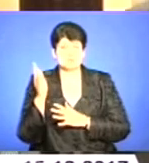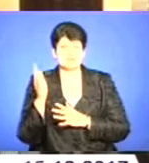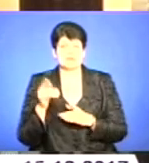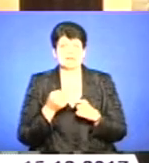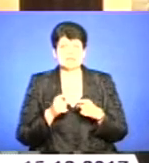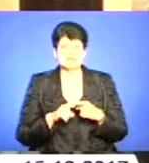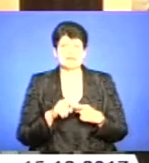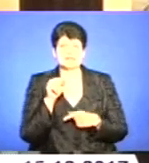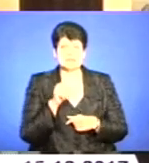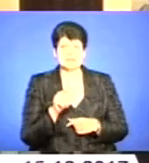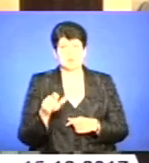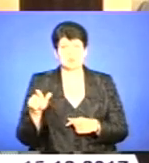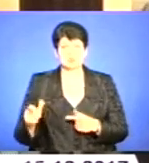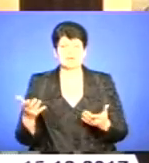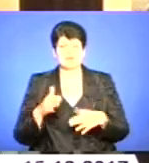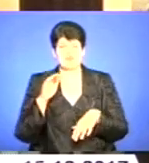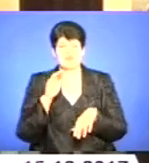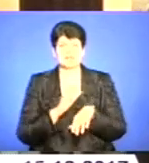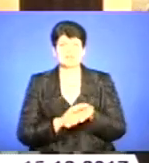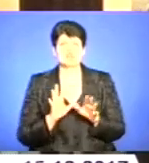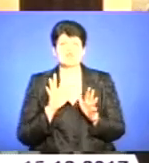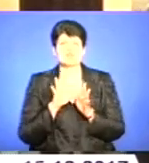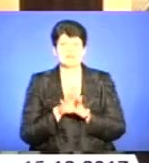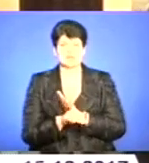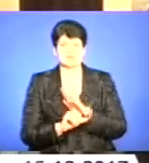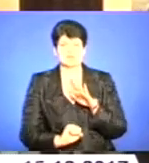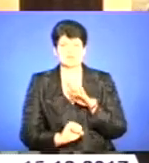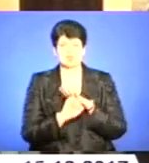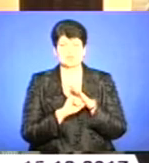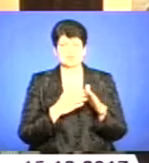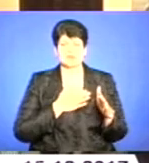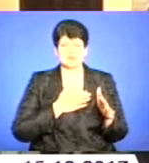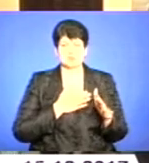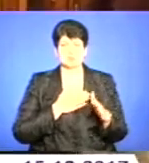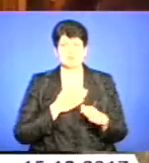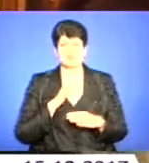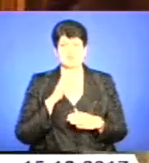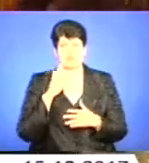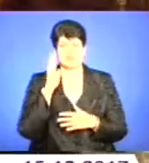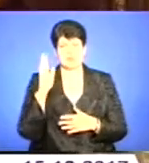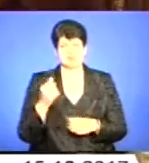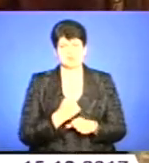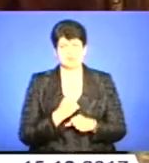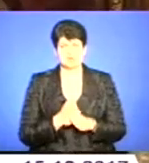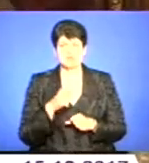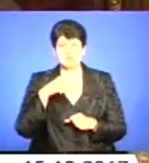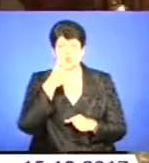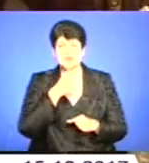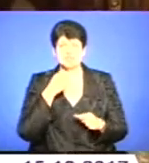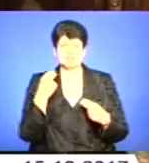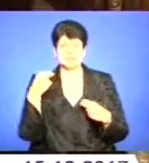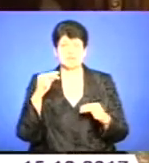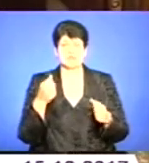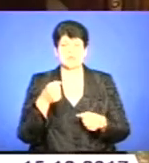люди, які фактично складають фундамент нашої подальшої роботи. На цьогорічних чемпіонатах і